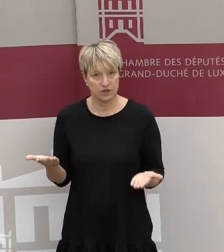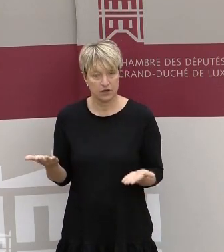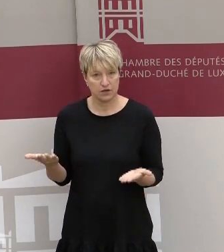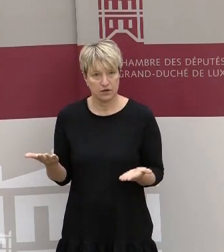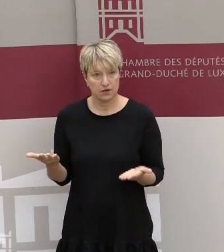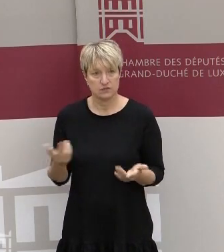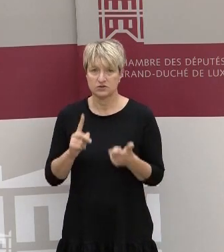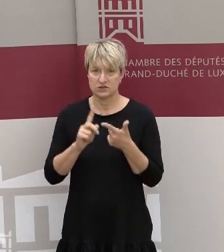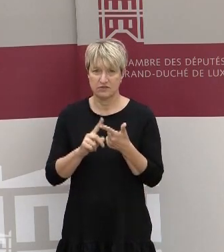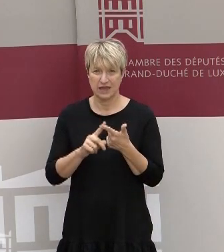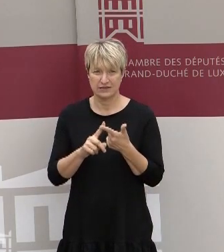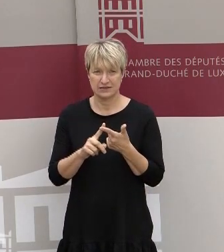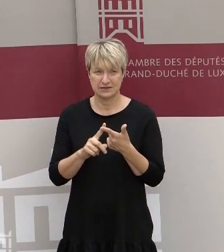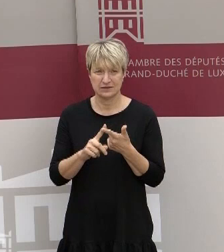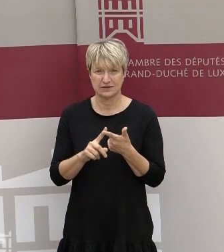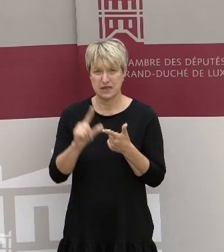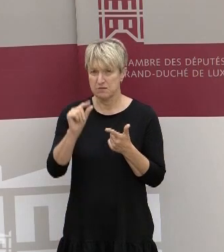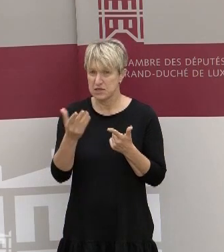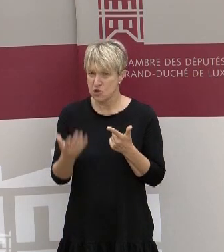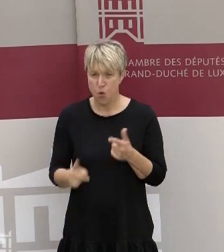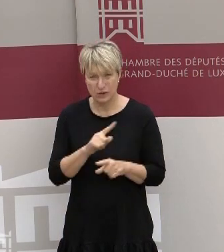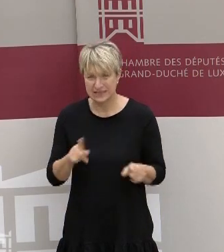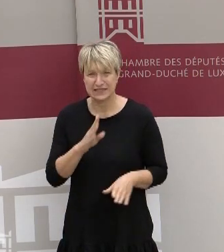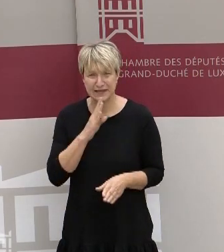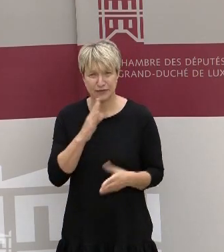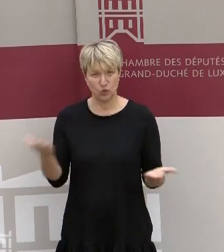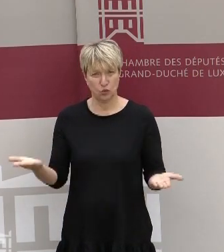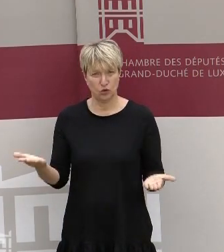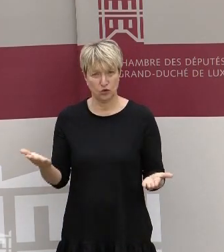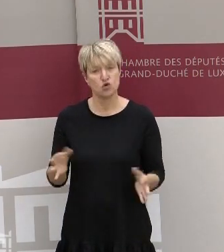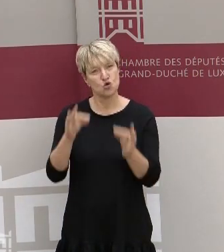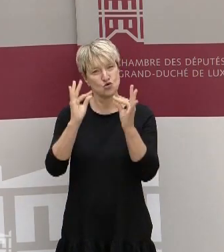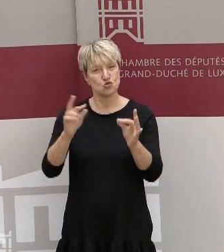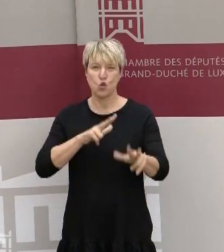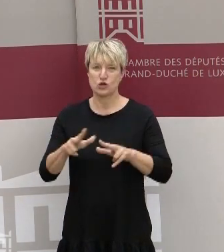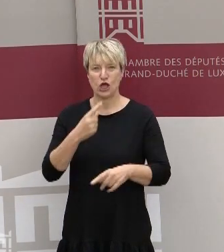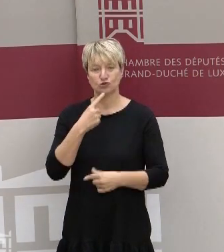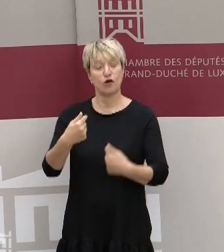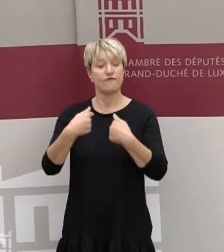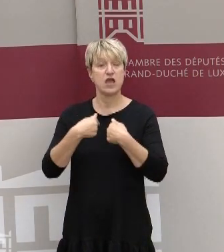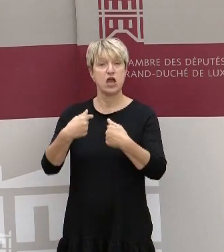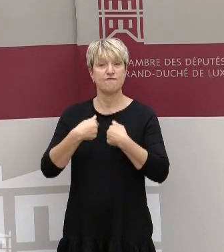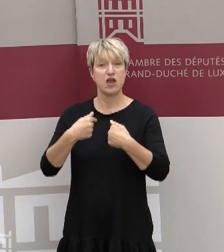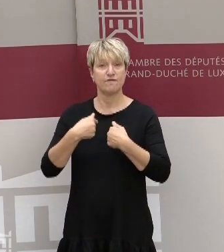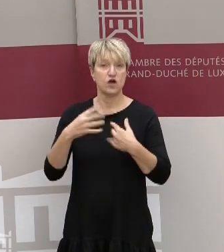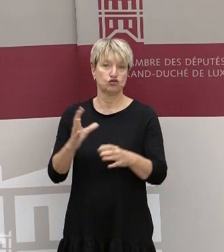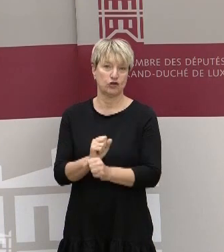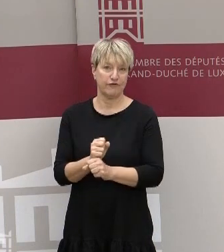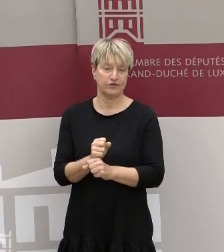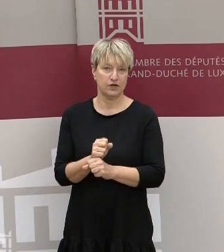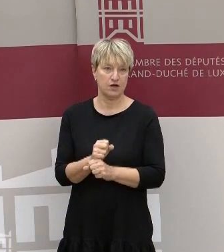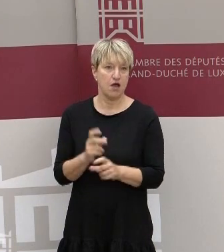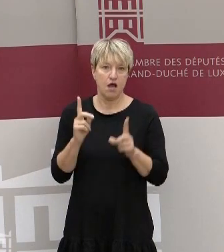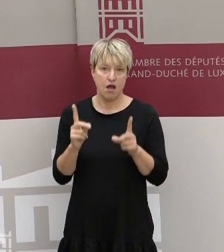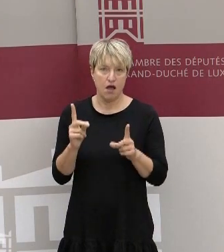Das ist gut, dass die Regierung sich heilend und Gesetz erhält, die sie selber gestimmt hat, Herr Bauer. Also ganz ehrlich, wir machen regelmäßig Sachen. Was für eine